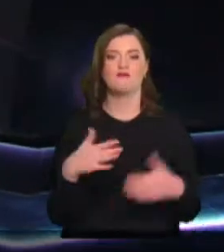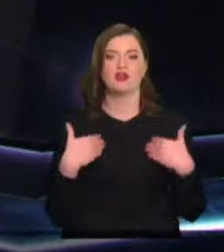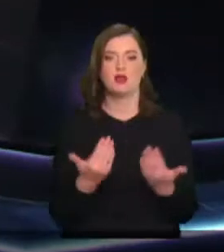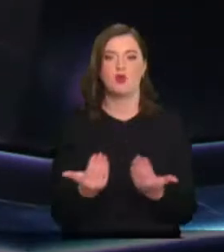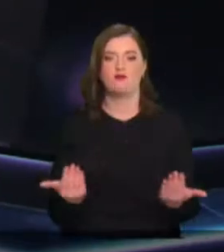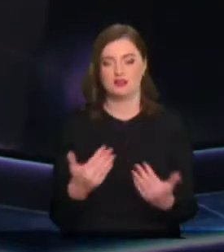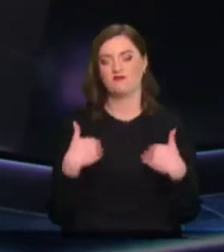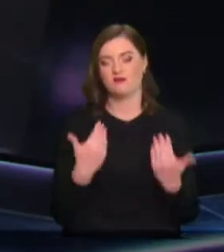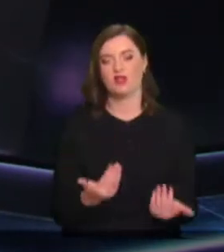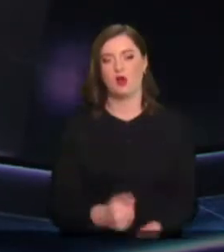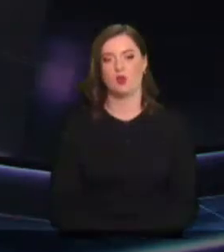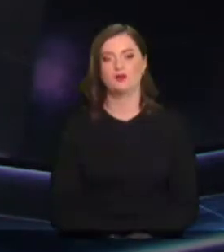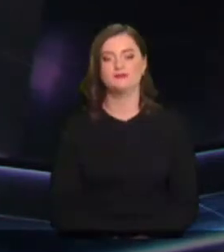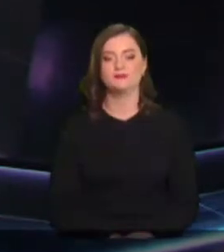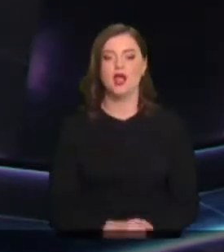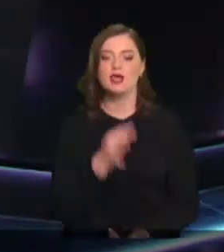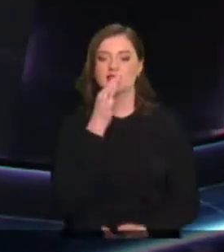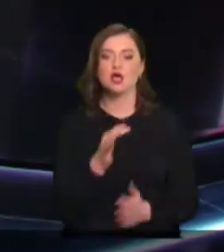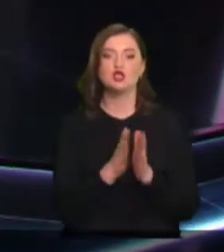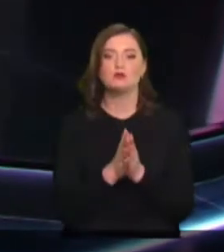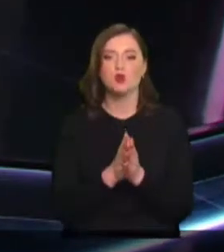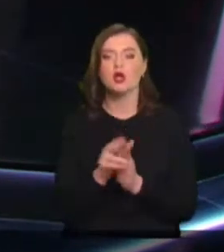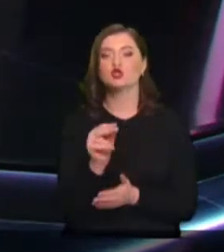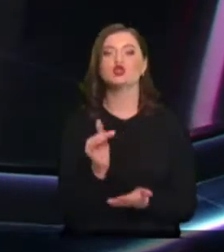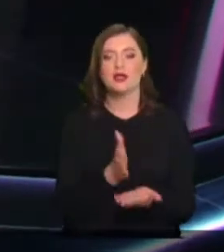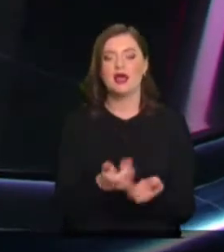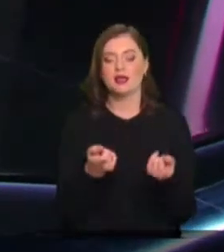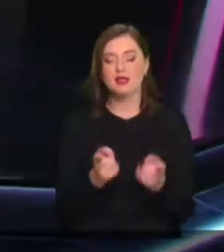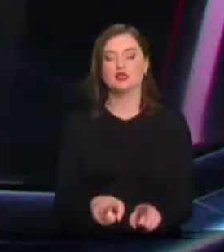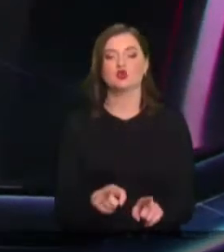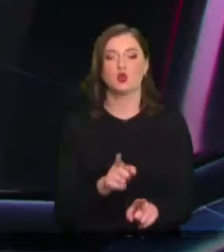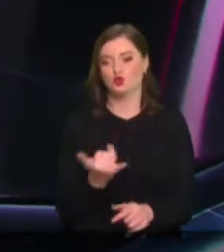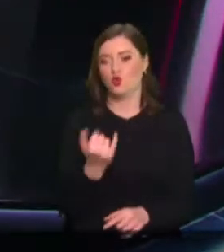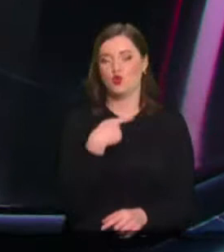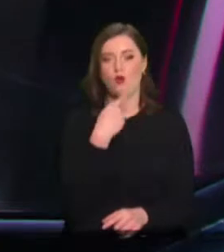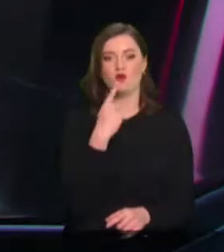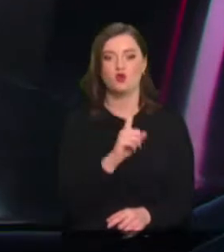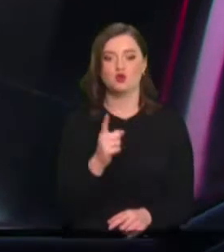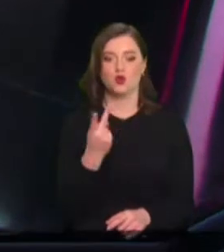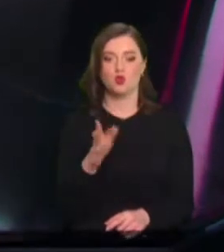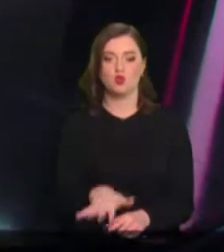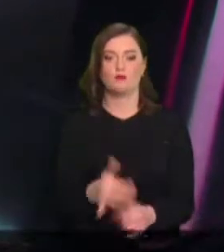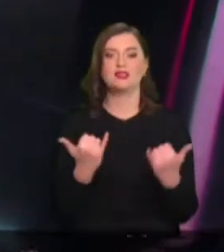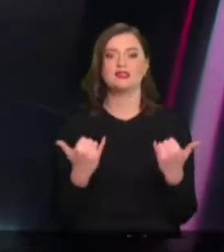Вітаю вас. Скажіть, будь ласка, от чи є дійсно, щойно говорили про те, що на другому місці